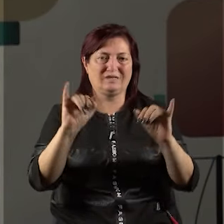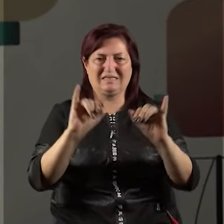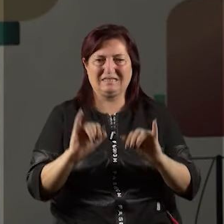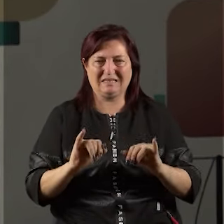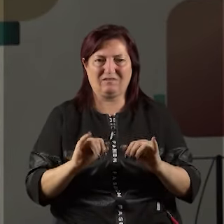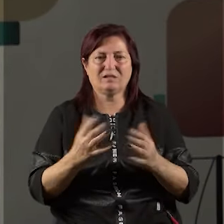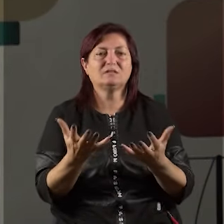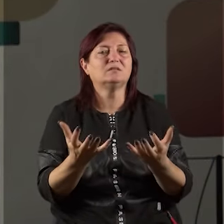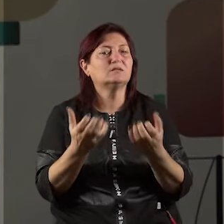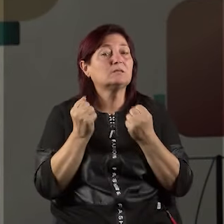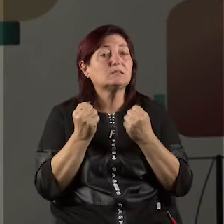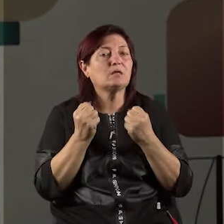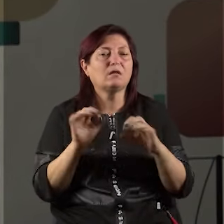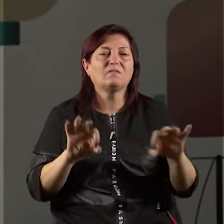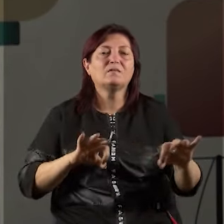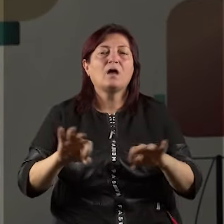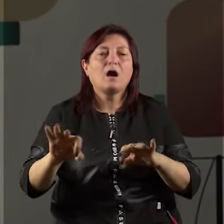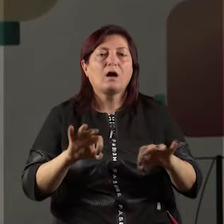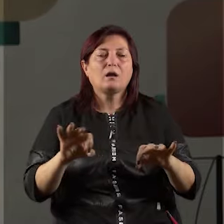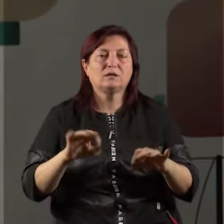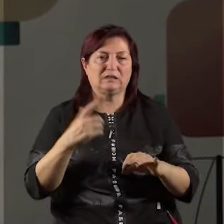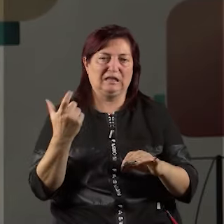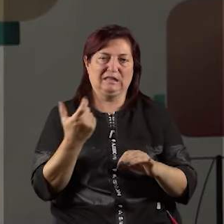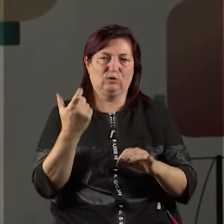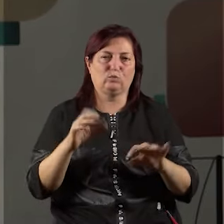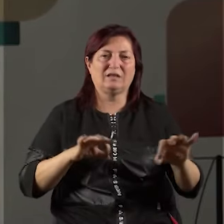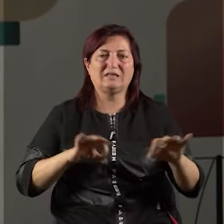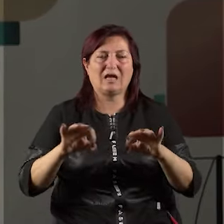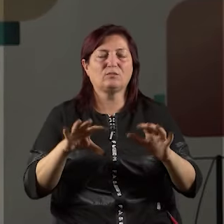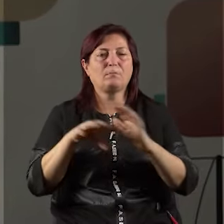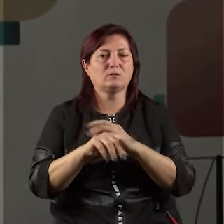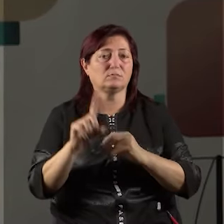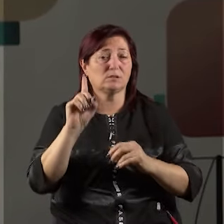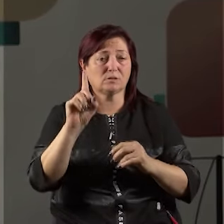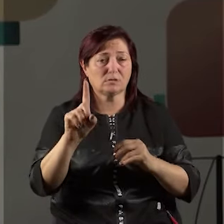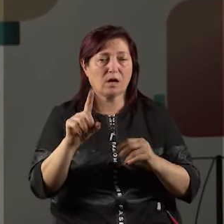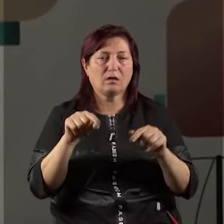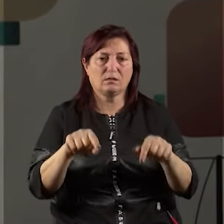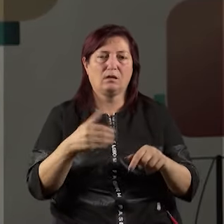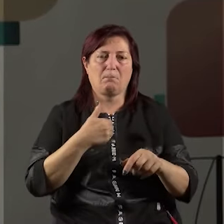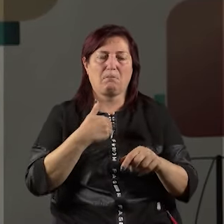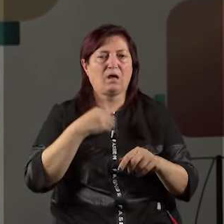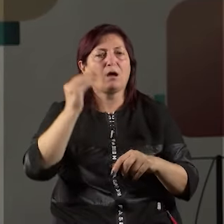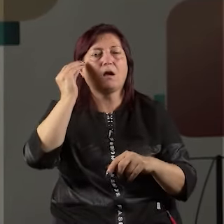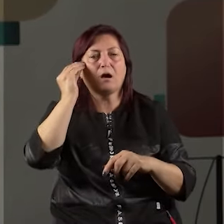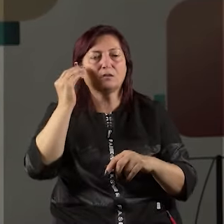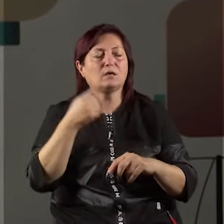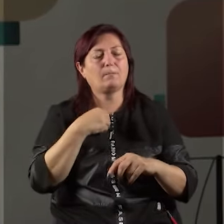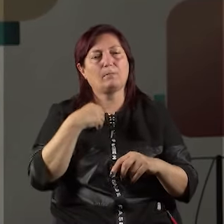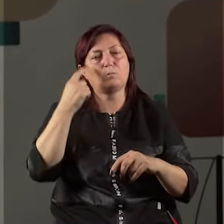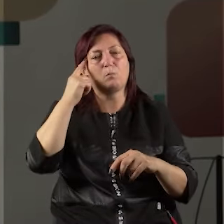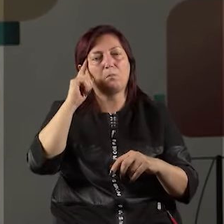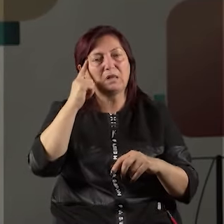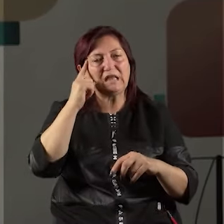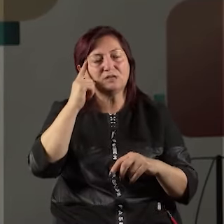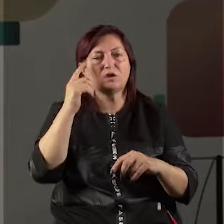ձևակերպումները ստանան նախագծի տիրույթում, նախագծի մեջ, սակայն դա մեր կարծիքով, մեր մտածածը,